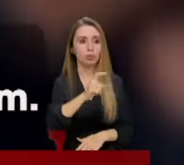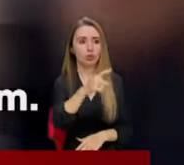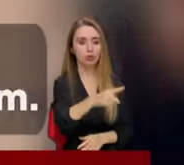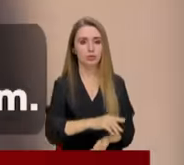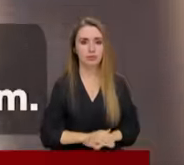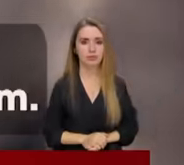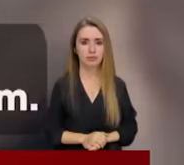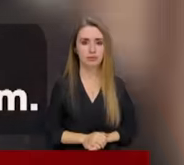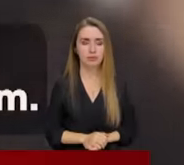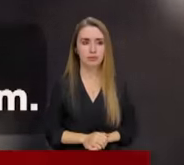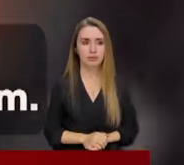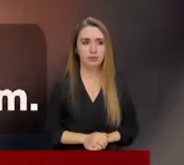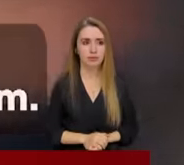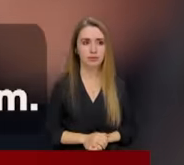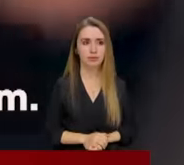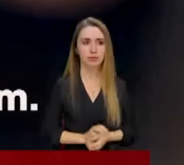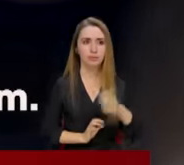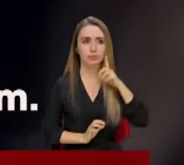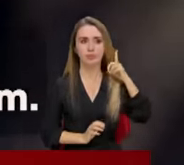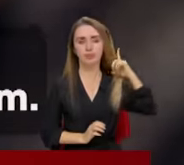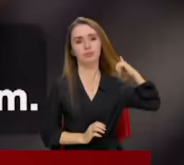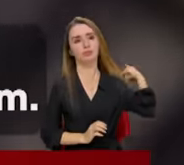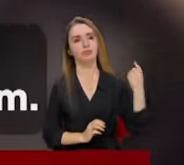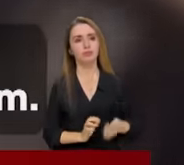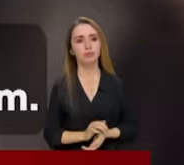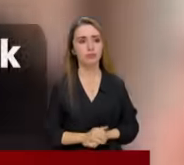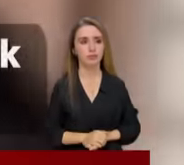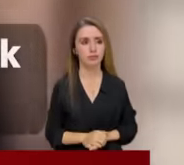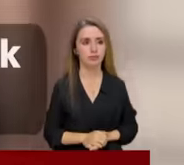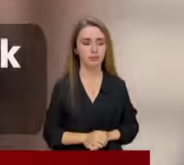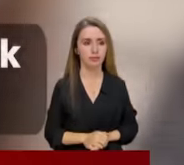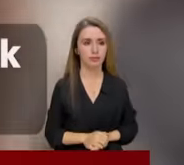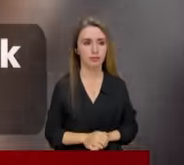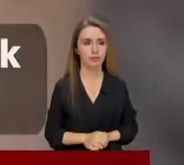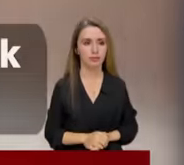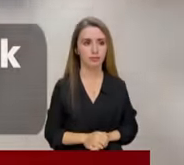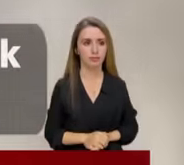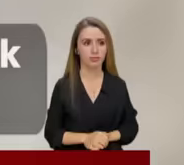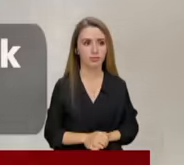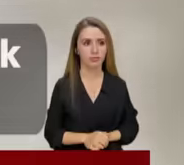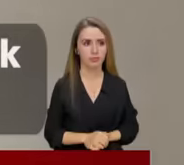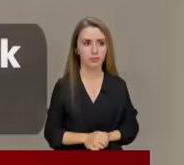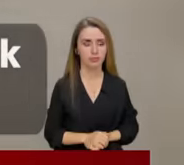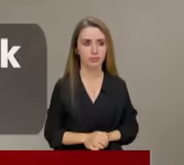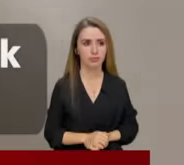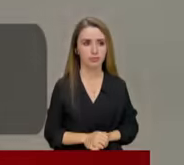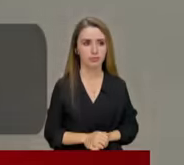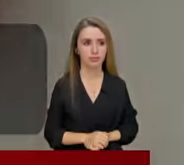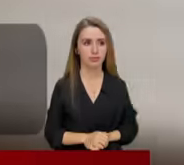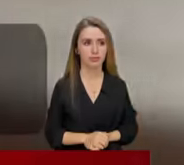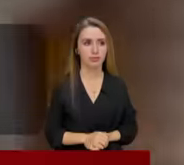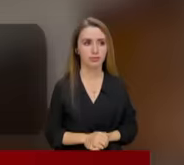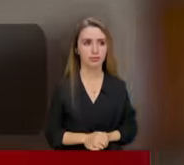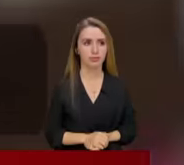şimdi bunu açıp okumadım. Abi ben buradaki bütün acılığına özür dilerim. Özür dilemeyle yok. Siz tek bir durum yok arkadaş.